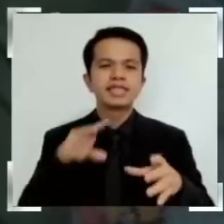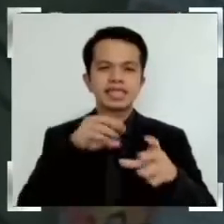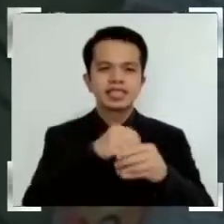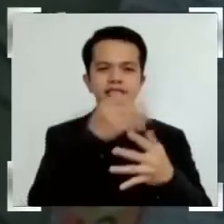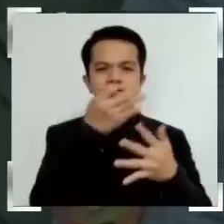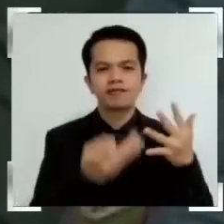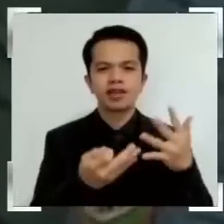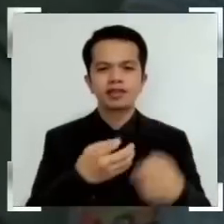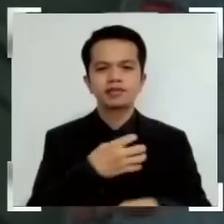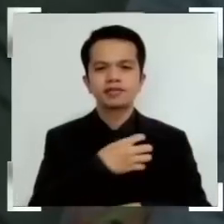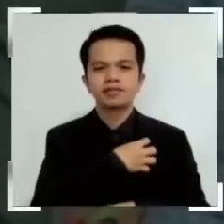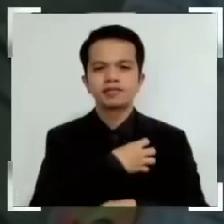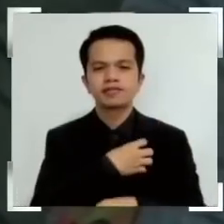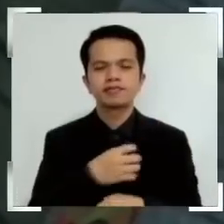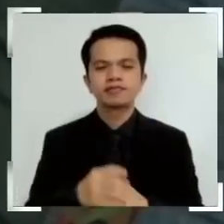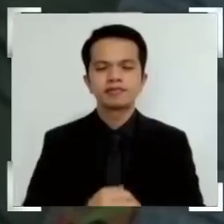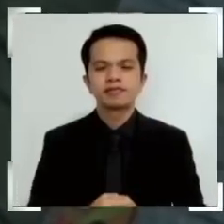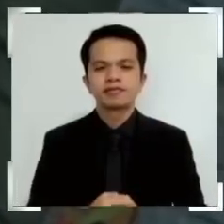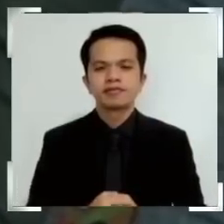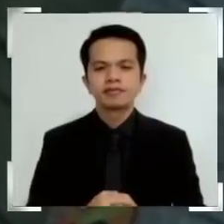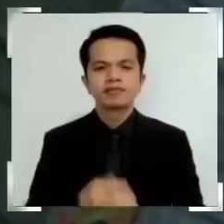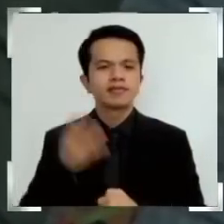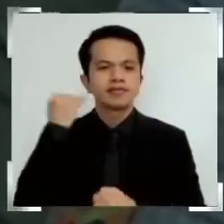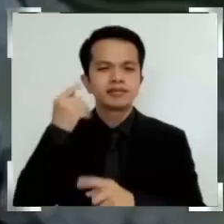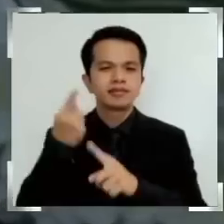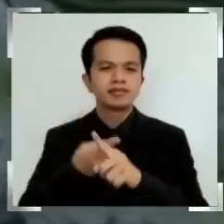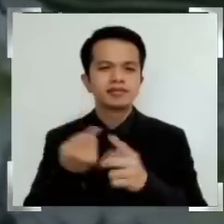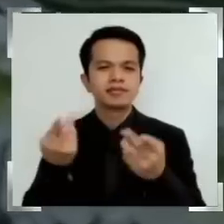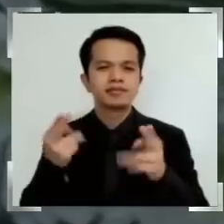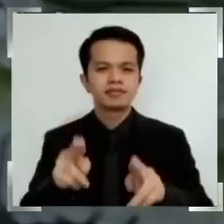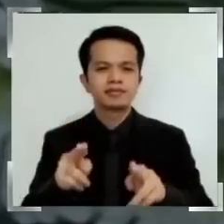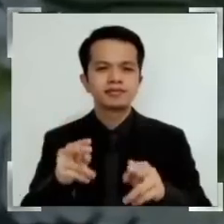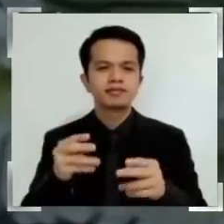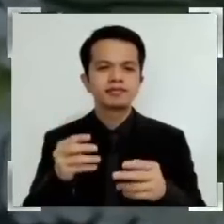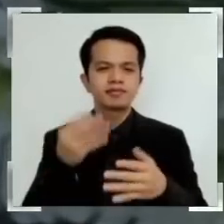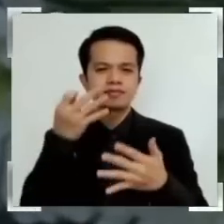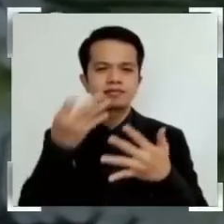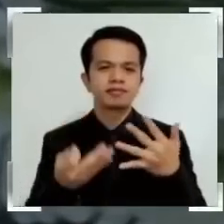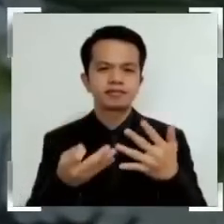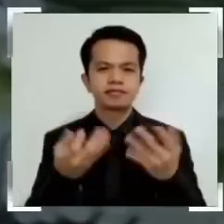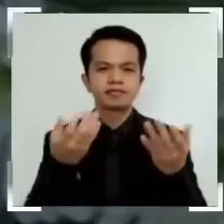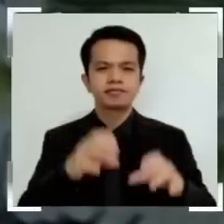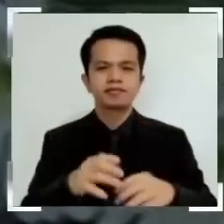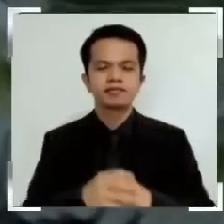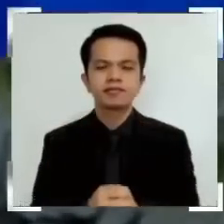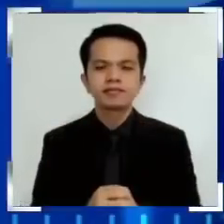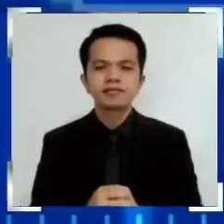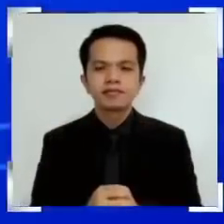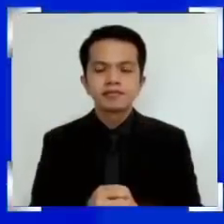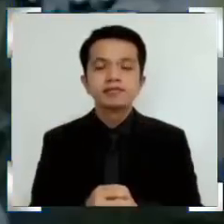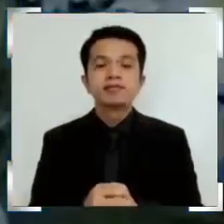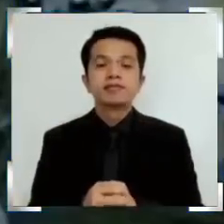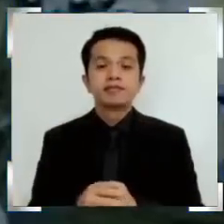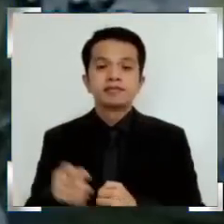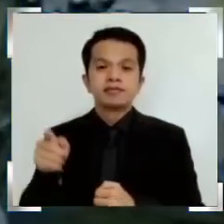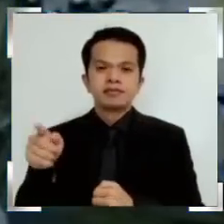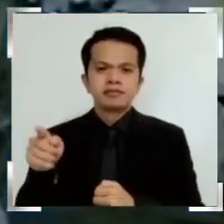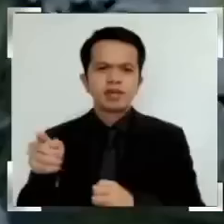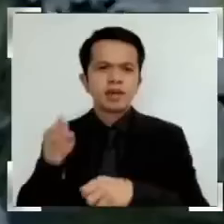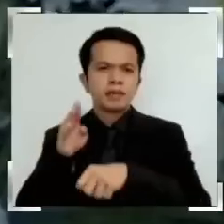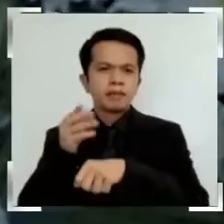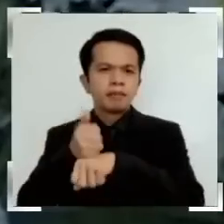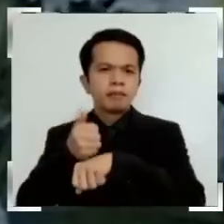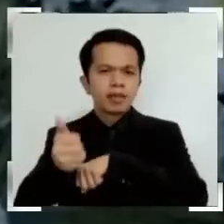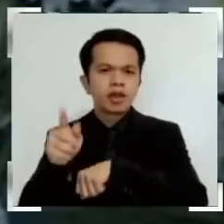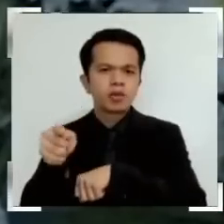If I'm not mistaken ma'am, last month lang po na-file yung case. Pero gitang kinakasama ng biktima, napagbintangan lang siya. Sino bang gumawa